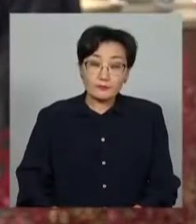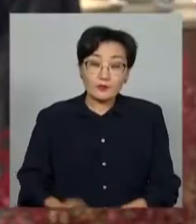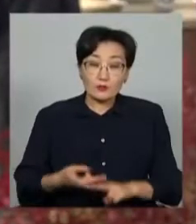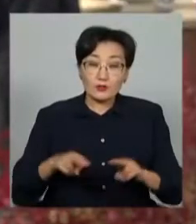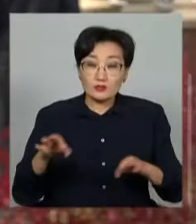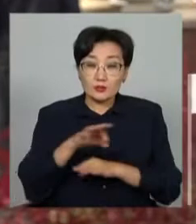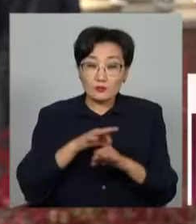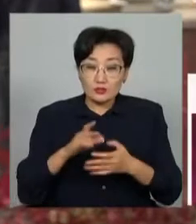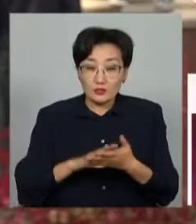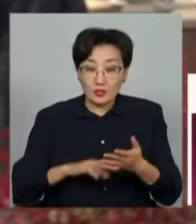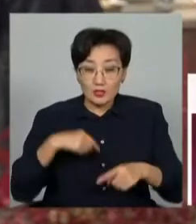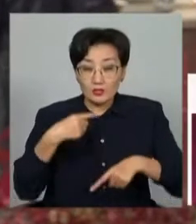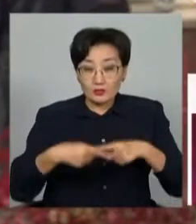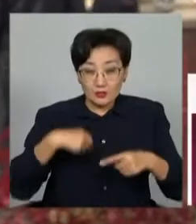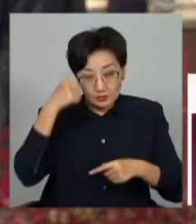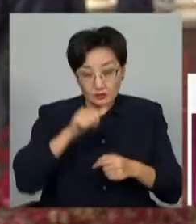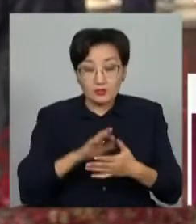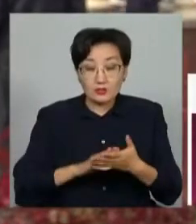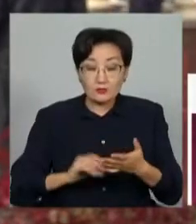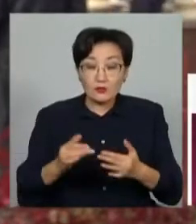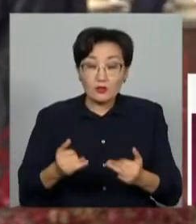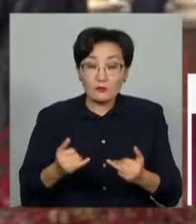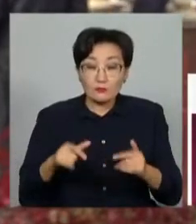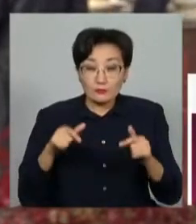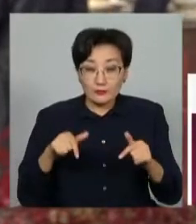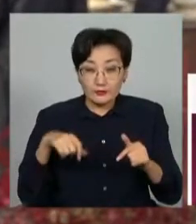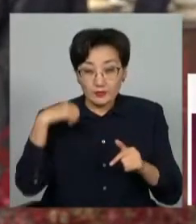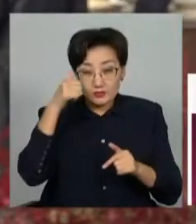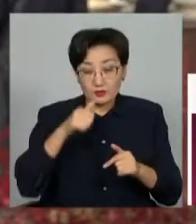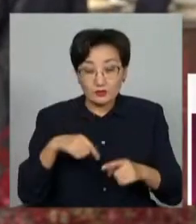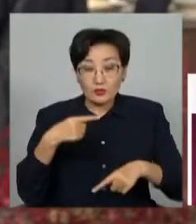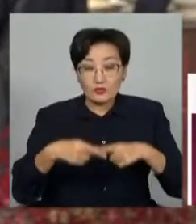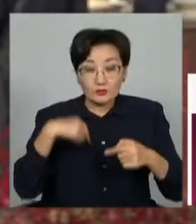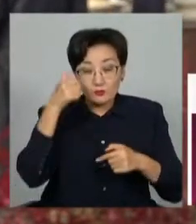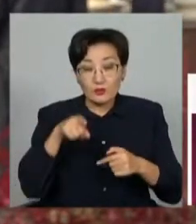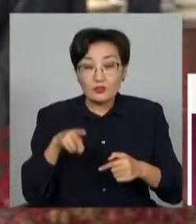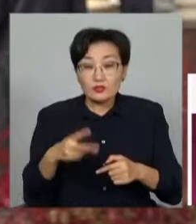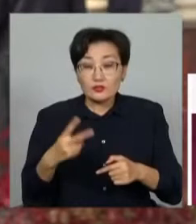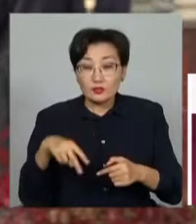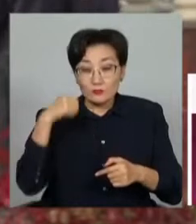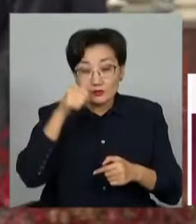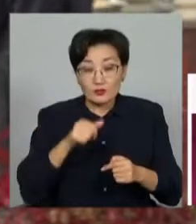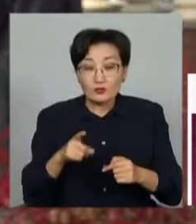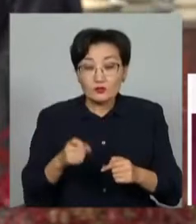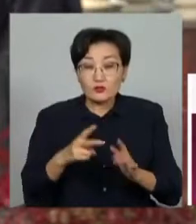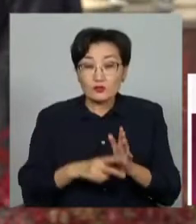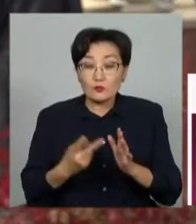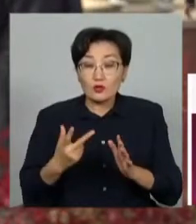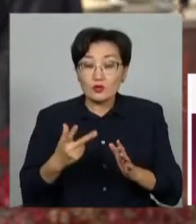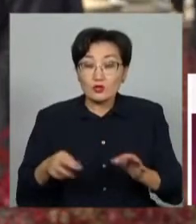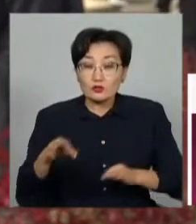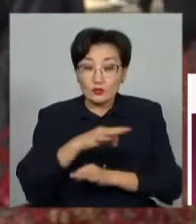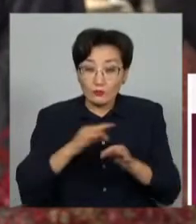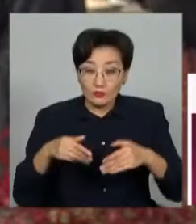Бұл жоба жалғасады, келесі жылда жалғасады. Биылғы таңда келесі жылға 2022 жылға 173 жоба